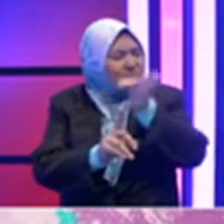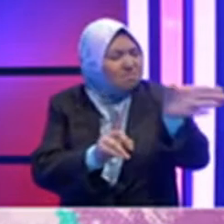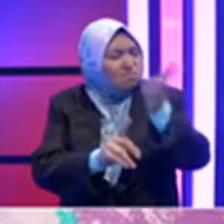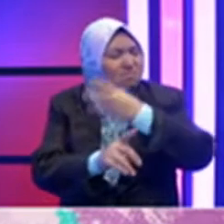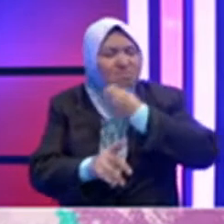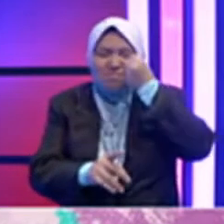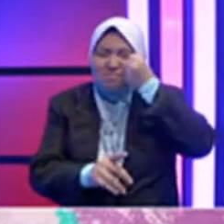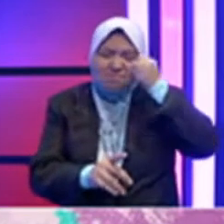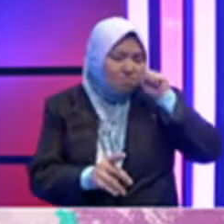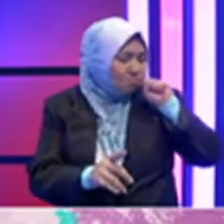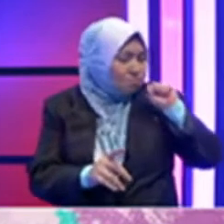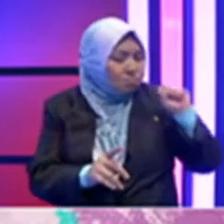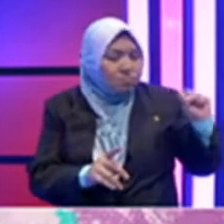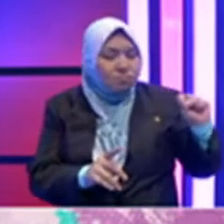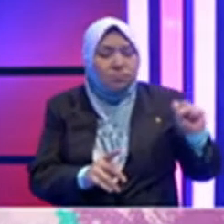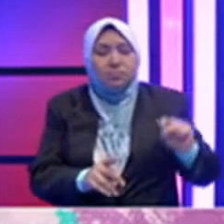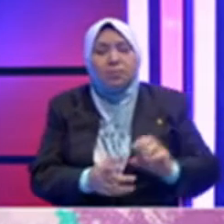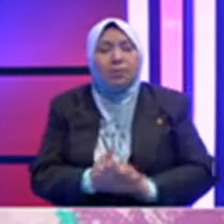فاسقين.